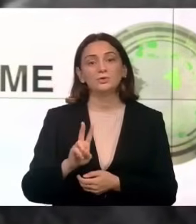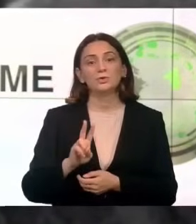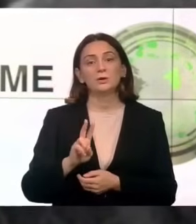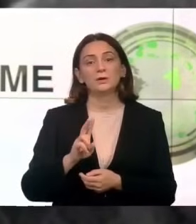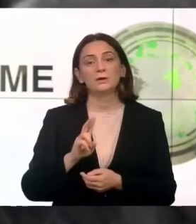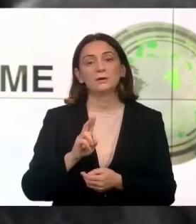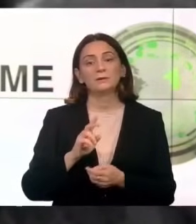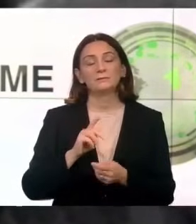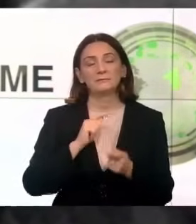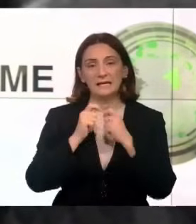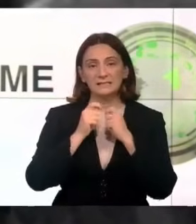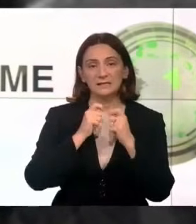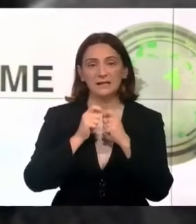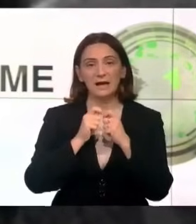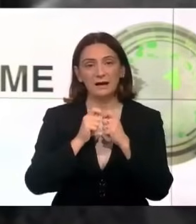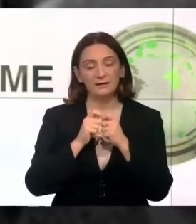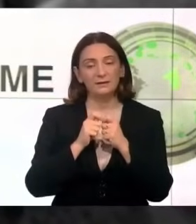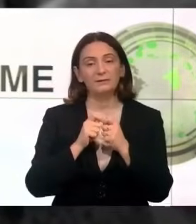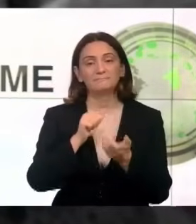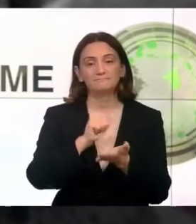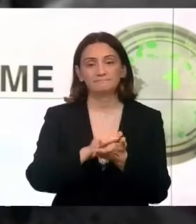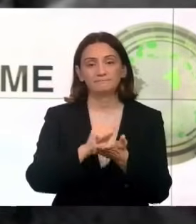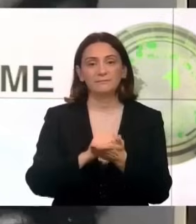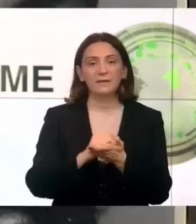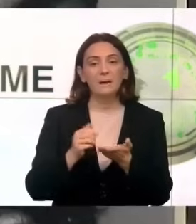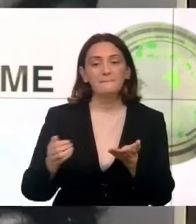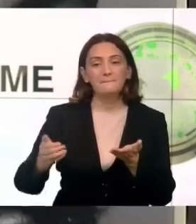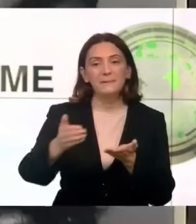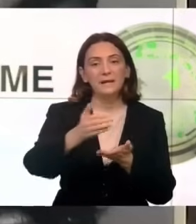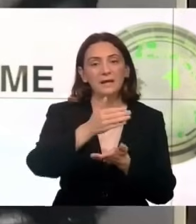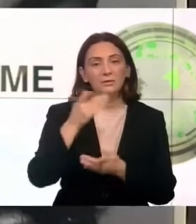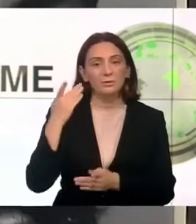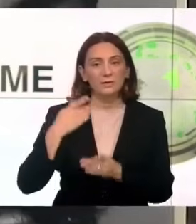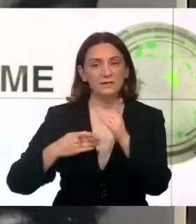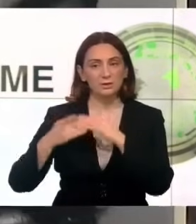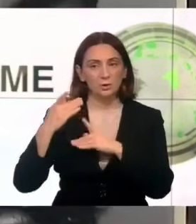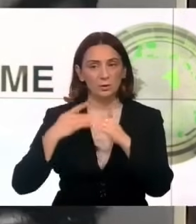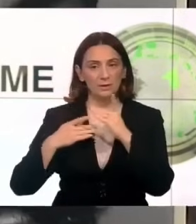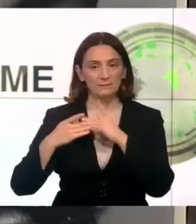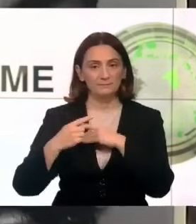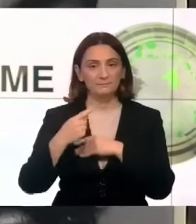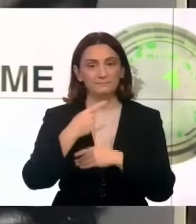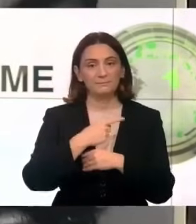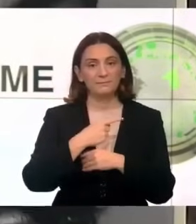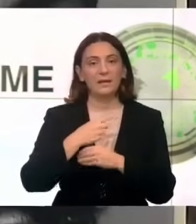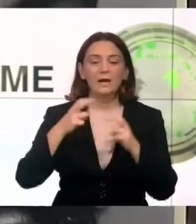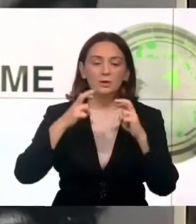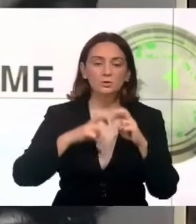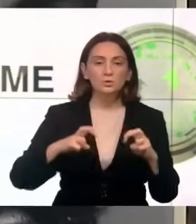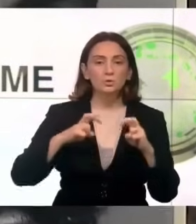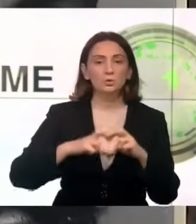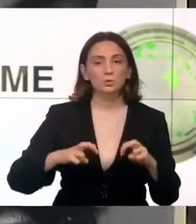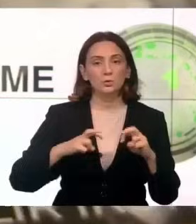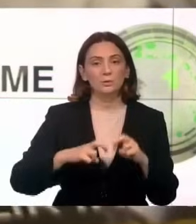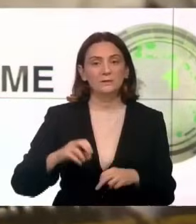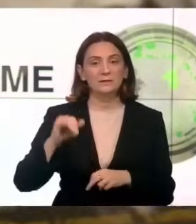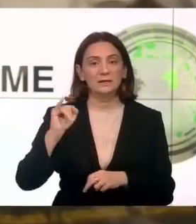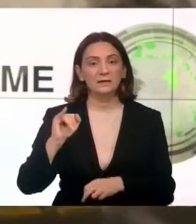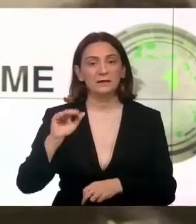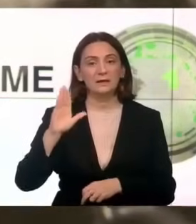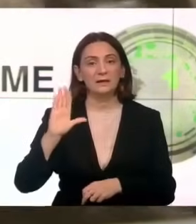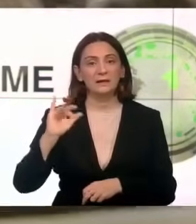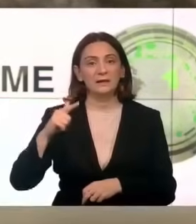prefekti i qytetit e pengon të zbresë në tokën shqiptare. Kështu e një studiuesi Ilir Ekonomi vëllimin e dytë të biografisë